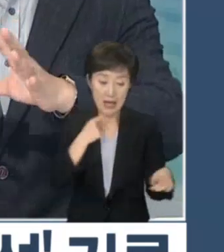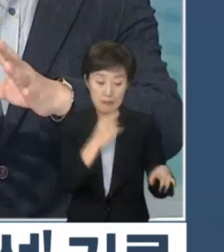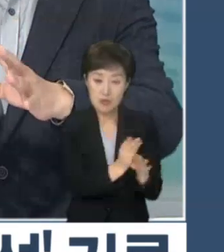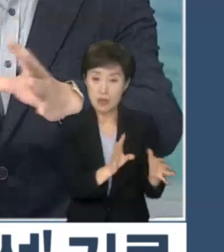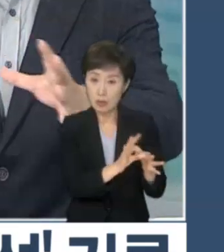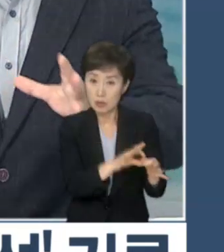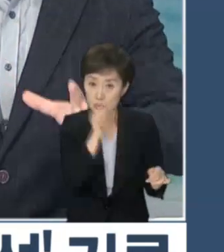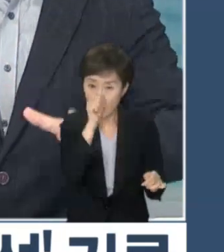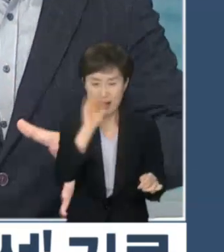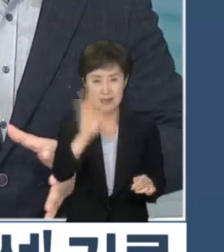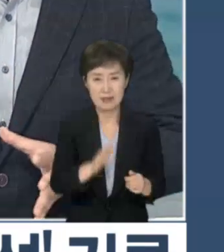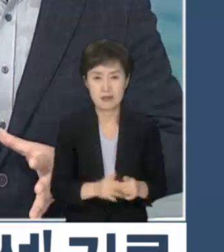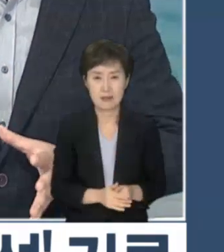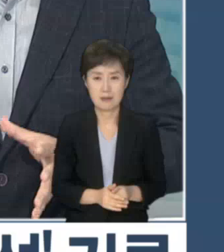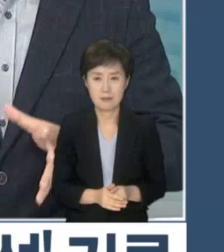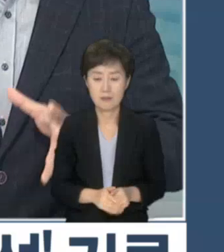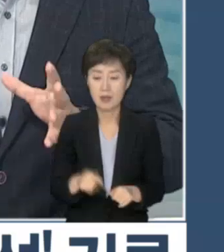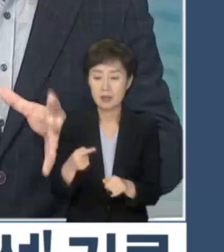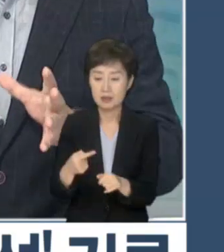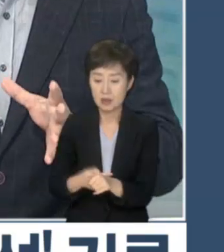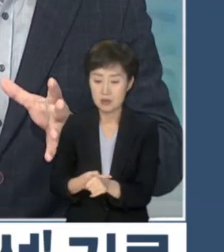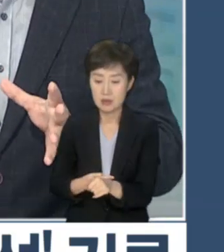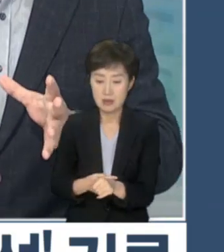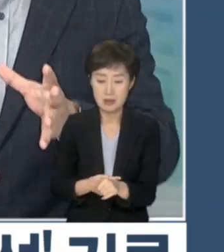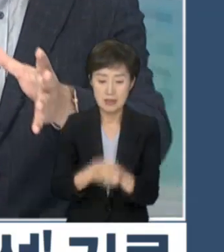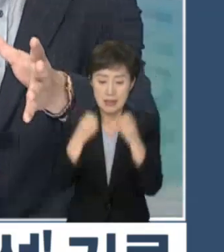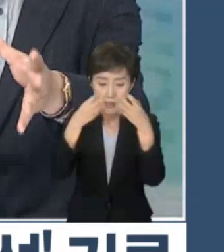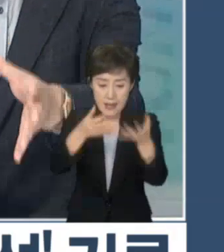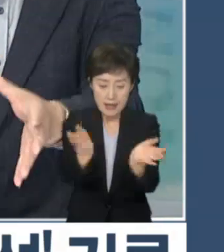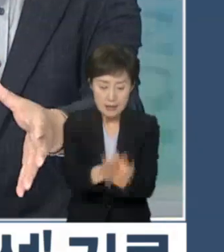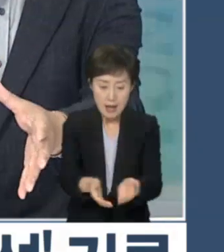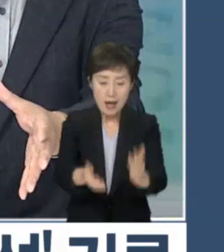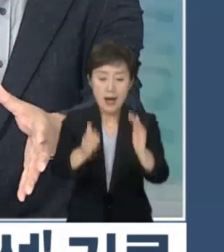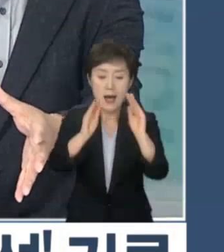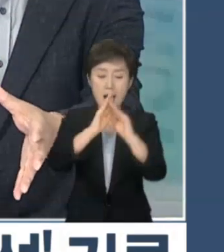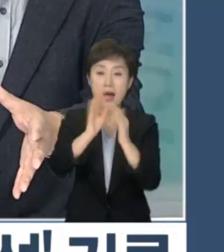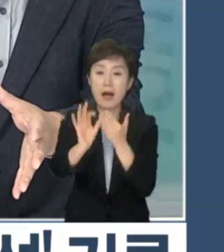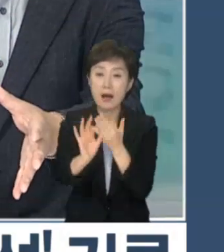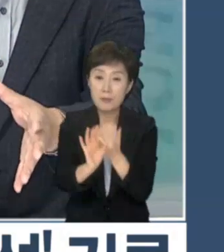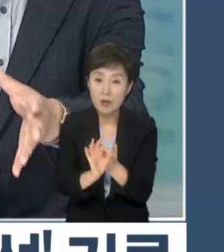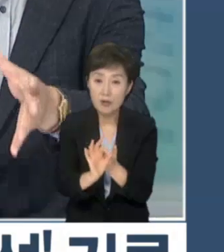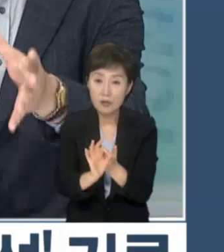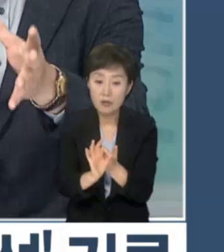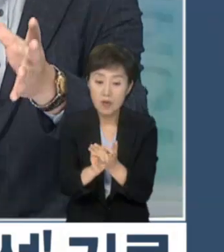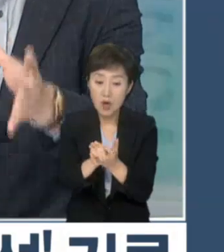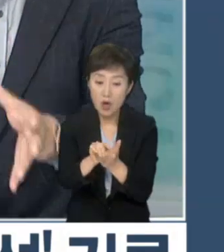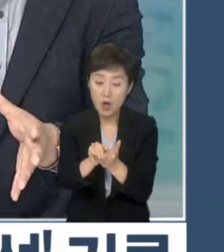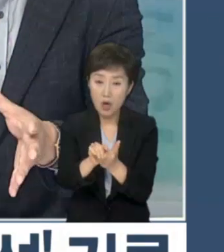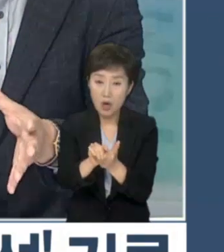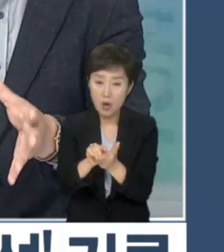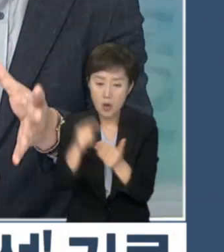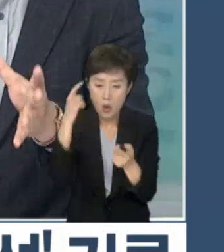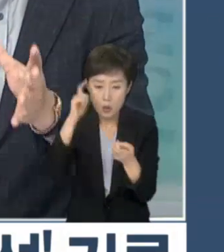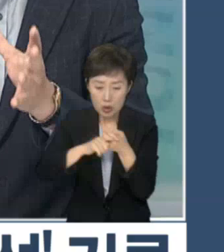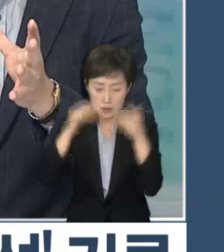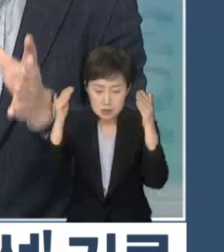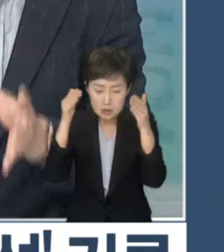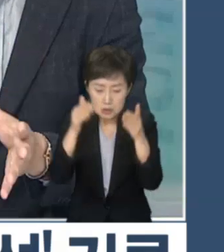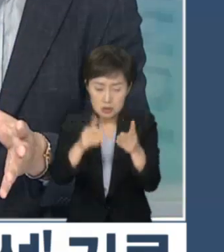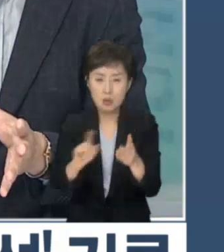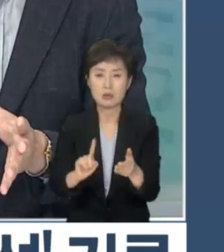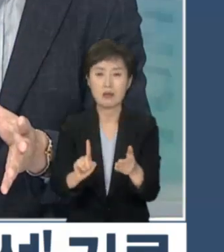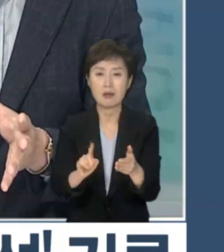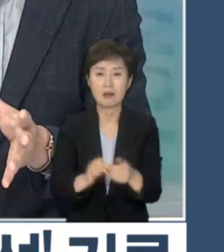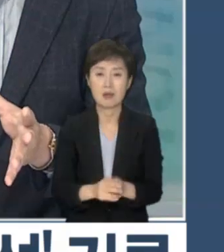그러면 제3당이 나타났을 때 기대되는 제3당에 그 표가 갈 수도 있고 그 신당과 함께 지금